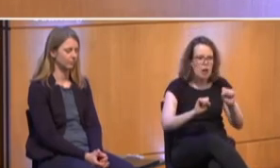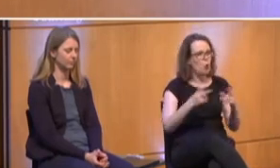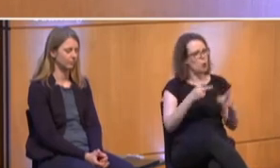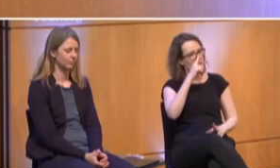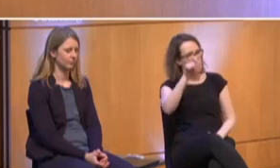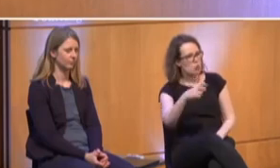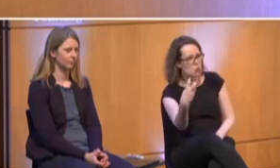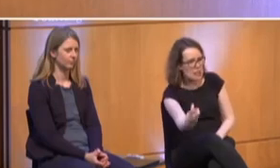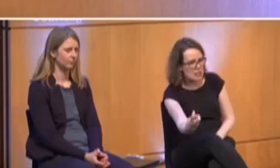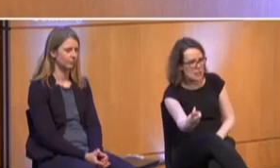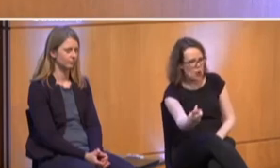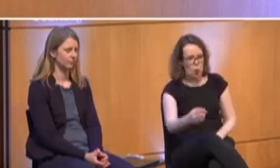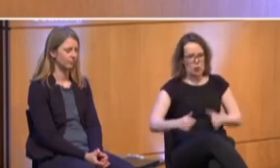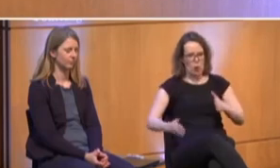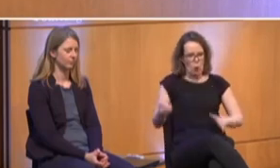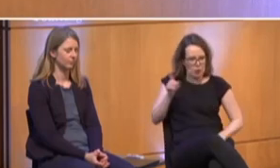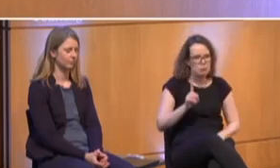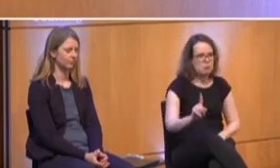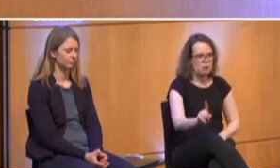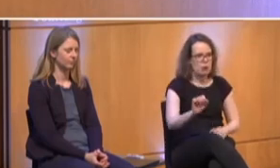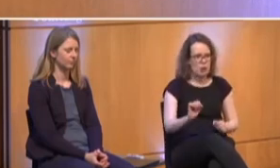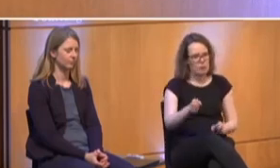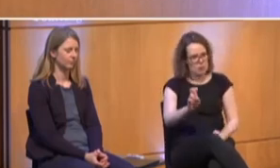stehen. Also es ist ein Telepräsenzroboter, so heißen die.